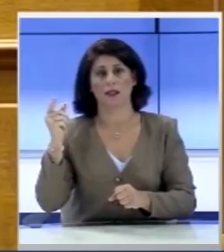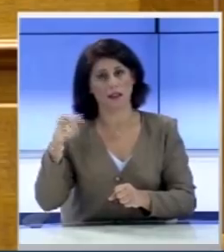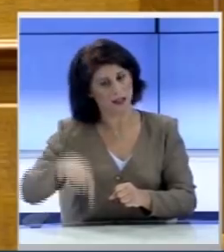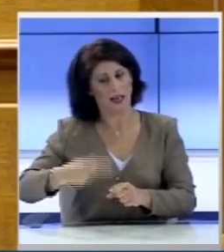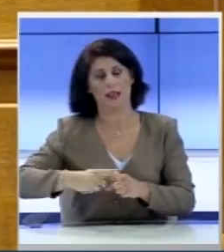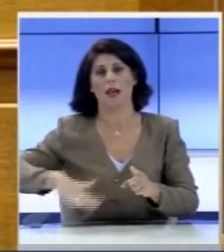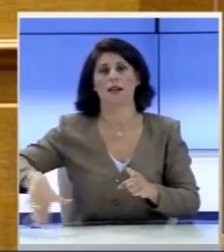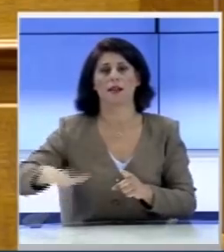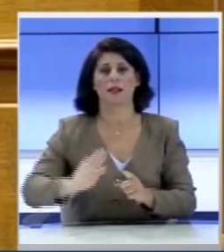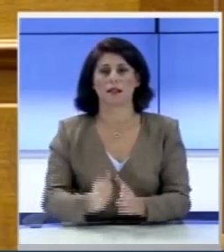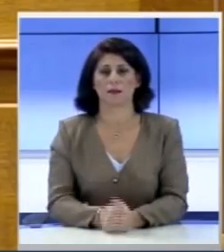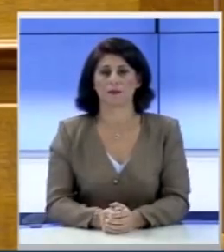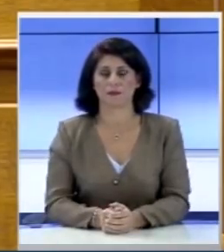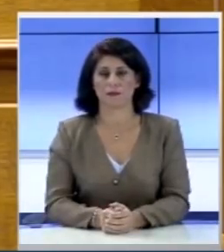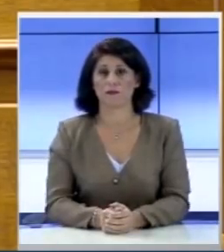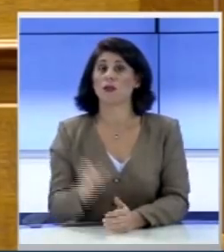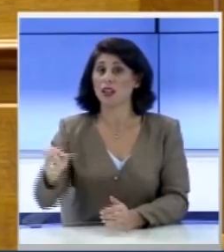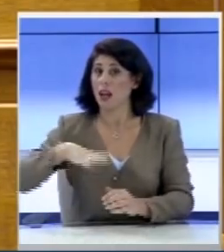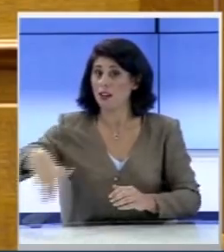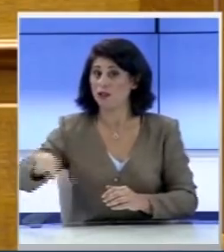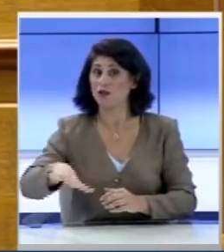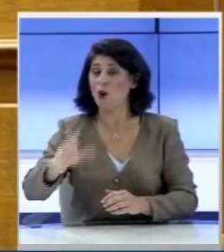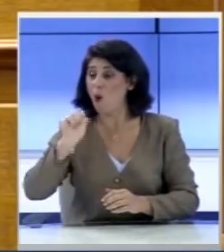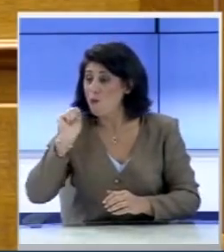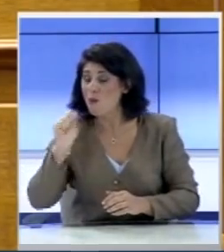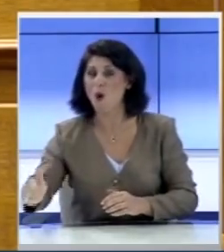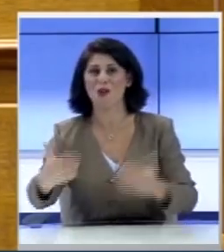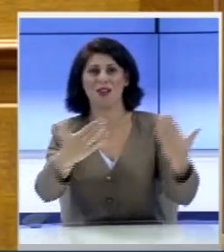ο ελληνικός λαός, που είναι και ο μόνος βέβαια